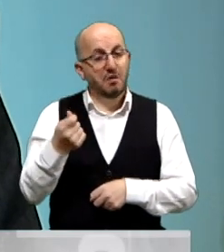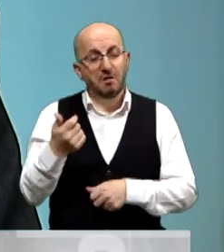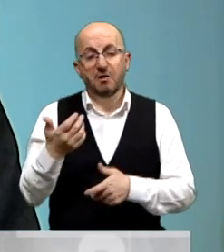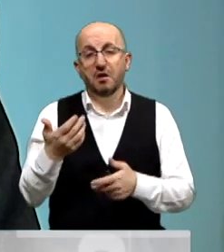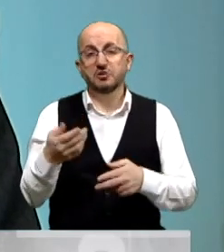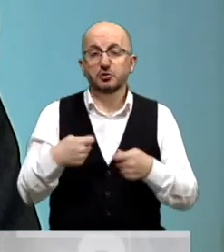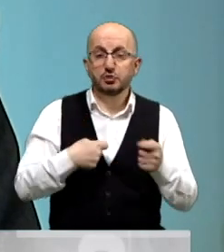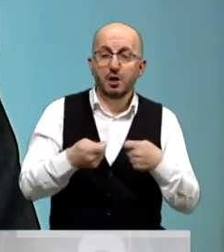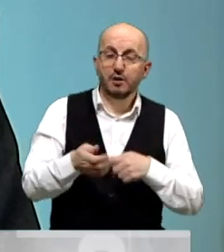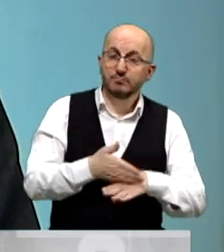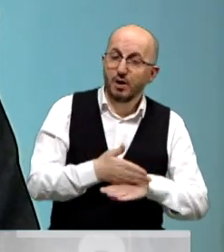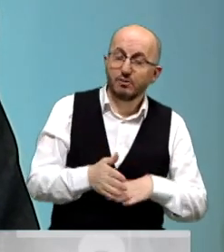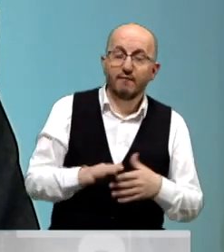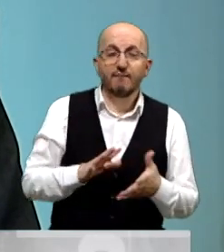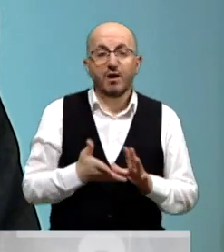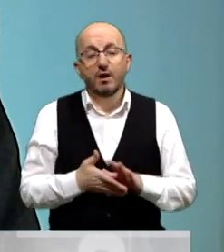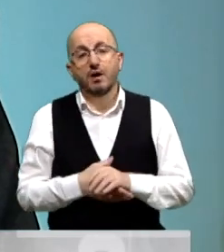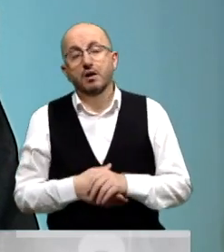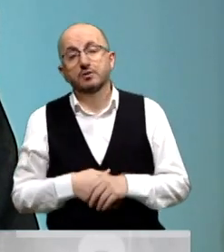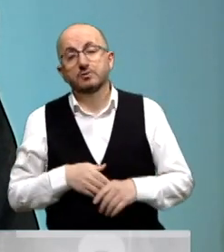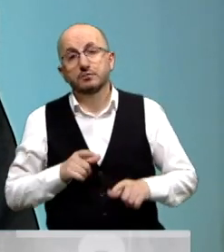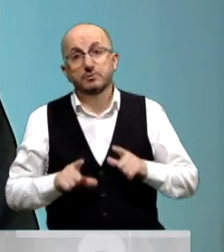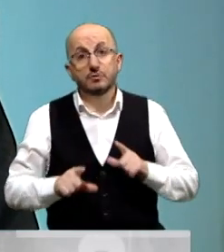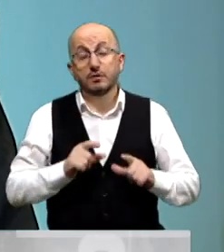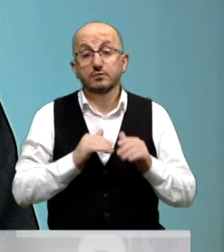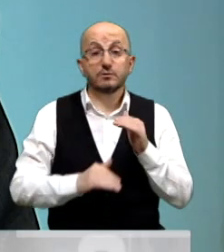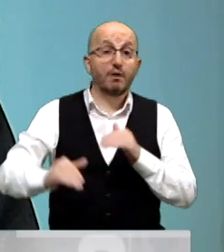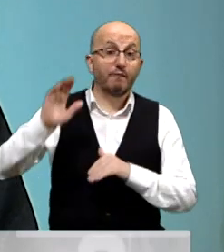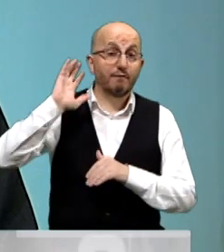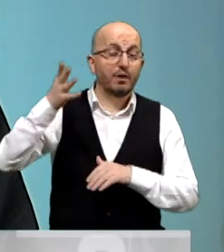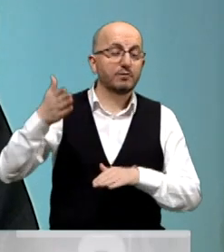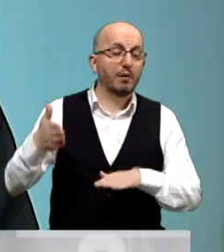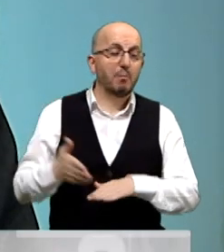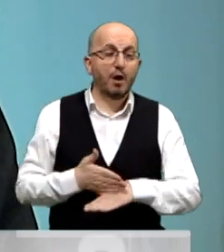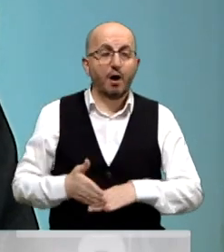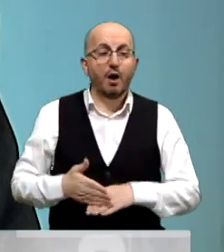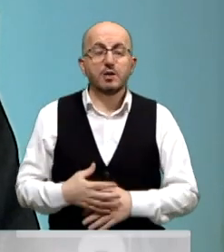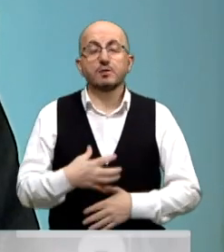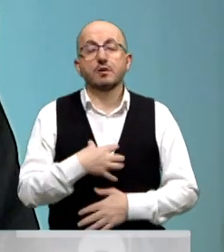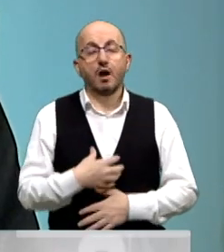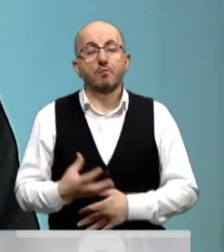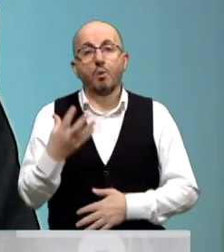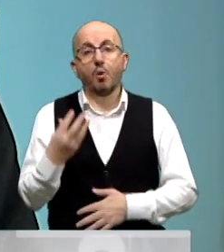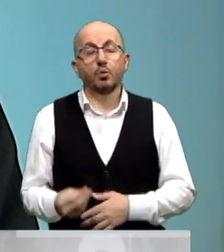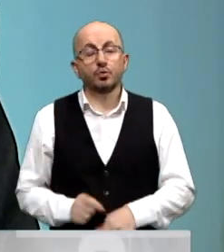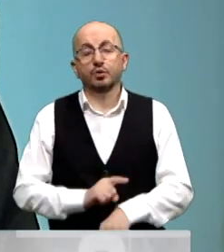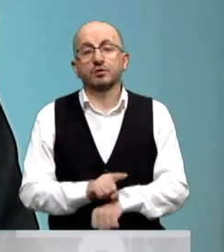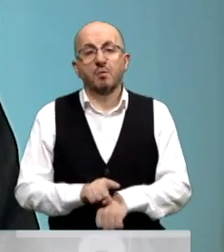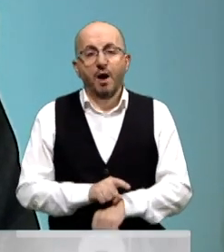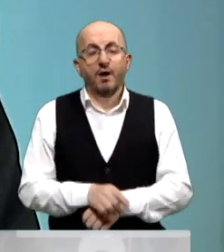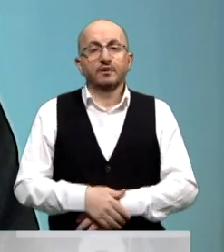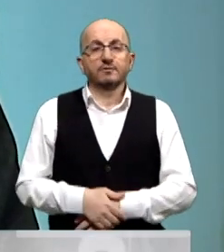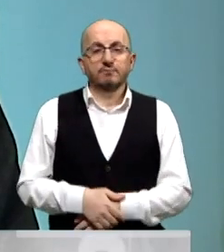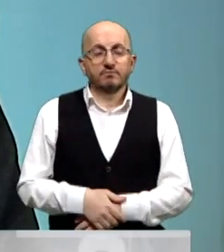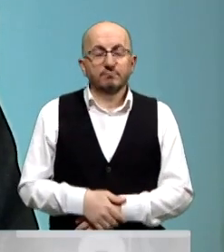ticaret malı diyot ihtiyacınızdan fazla mal sahibi olduğunuz takdirde